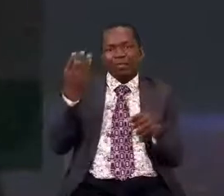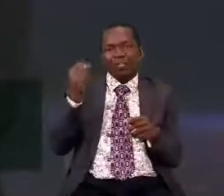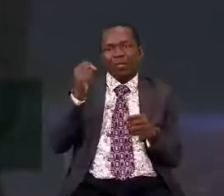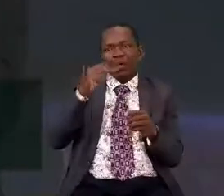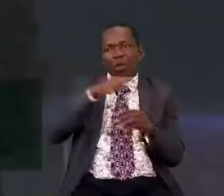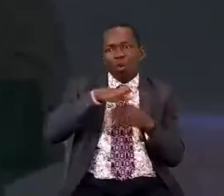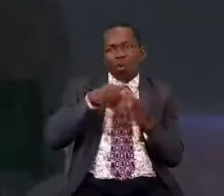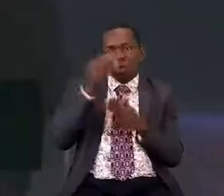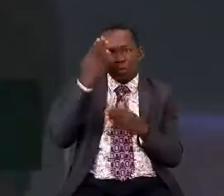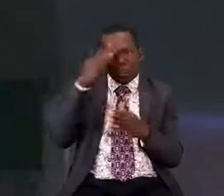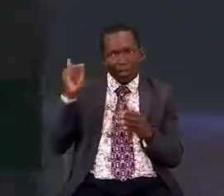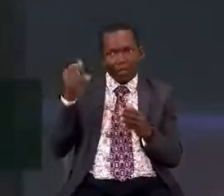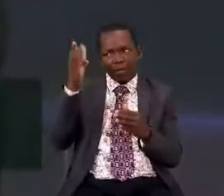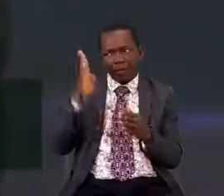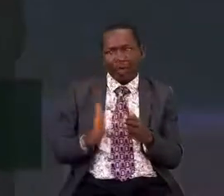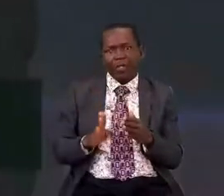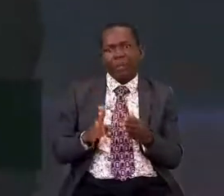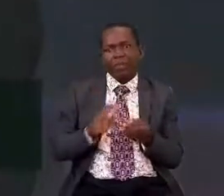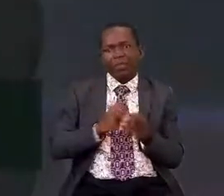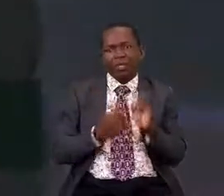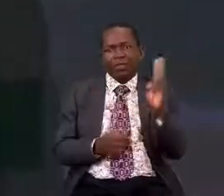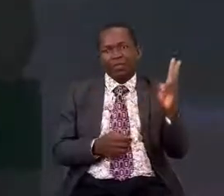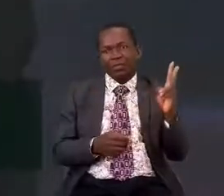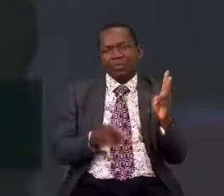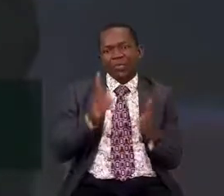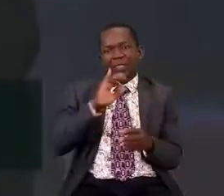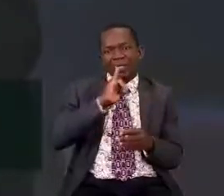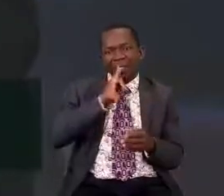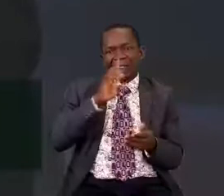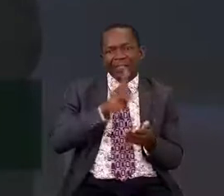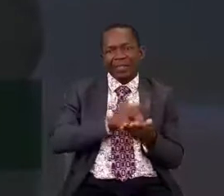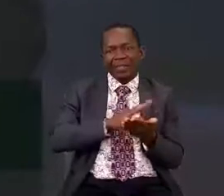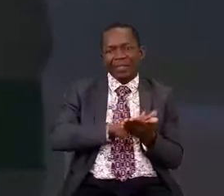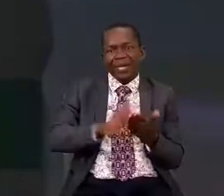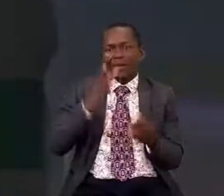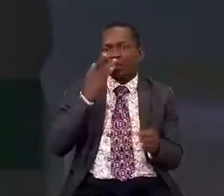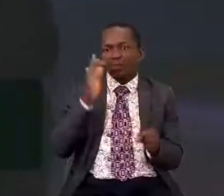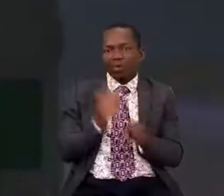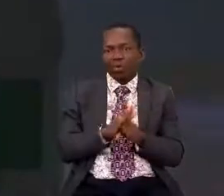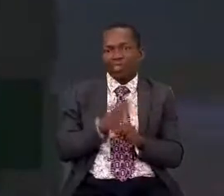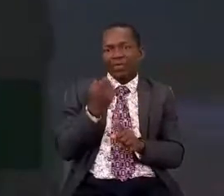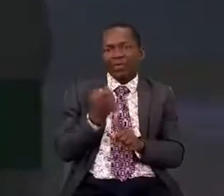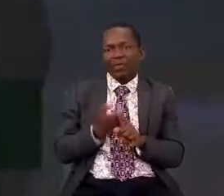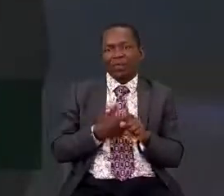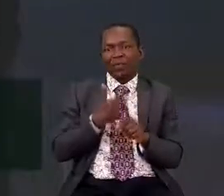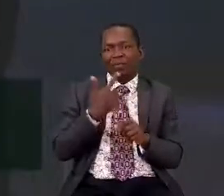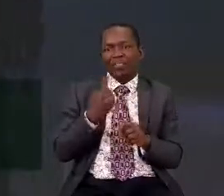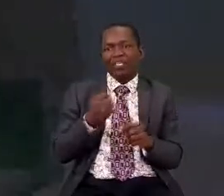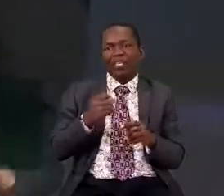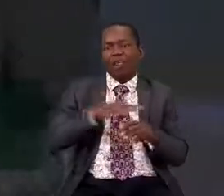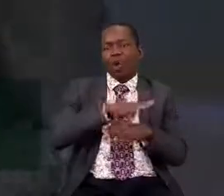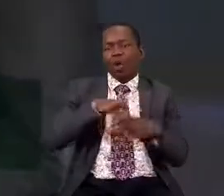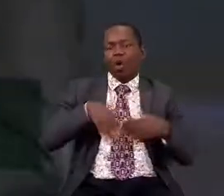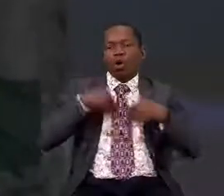omnipotent. La promesse divine de la part du Dieu omnipotent, qui est tout puissant, et